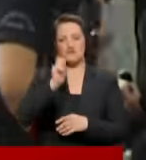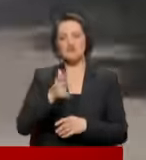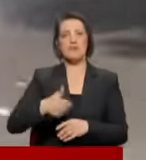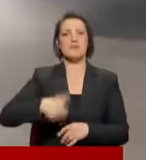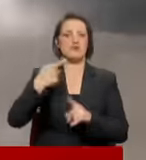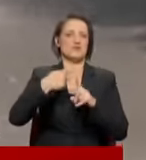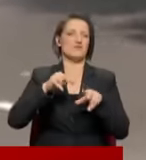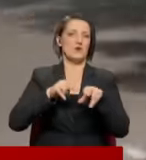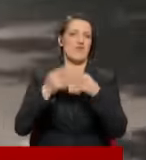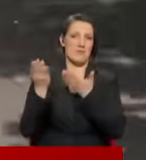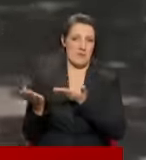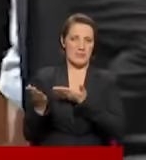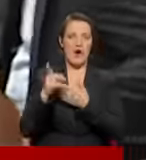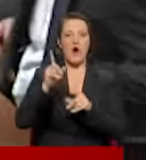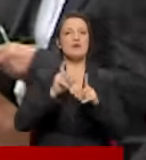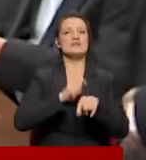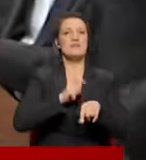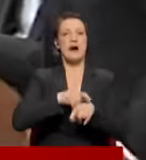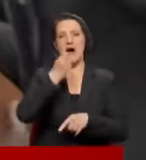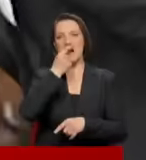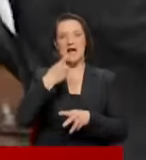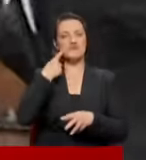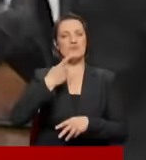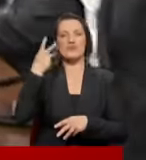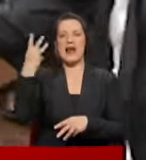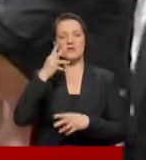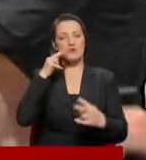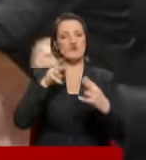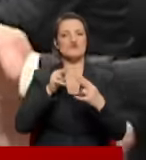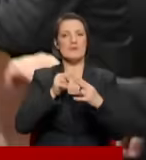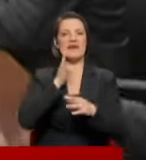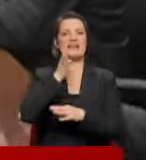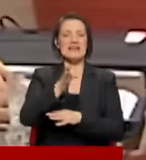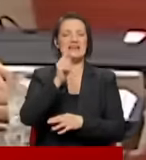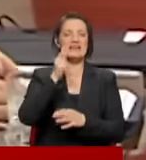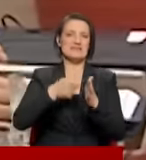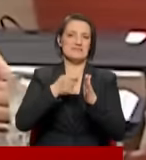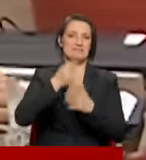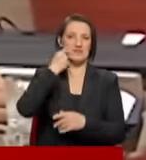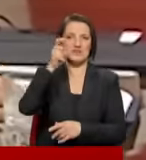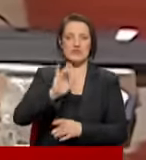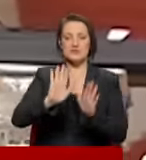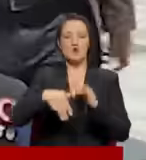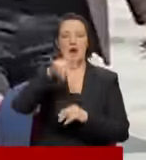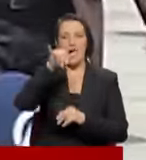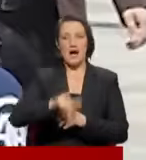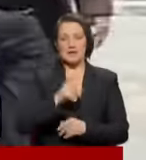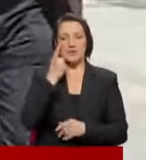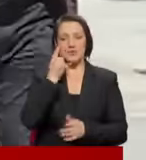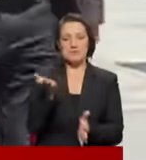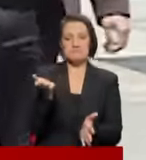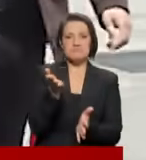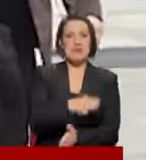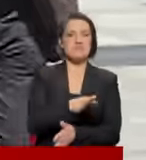Başkanı'ydı Tayfun Kahraman. O dönem Ankara'ya Erdoğan'la görüşmeye giden isimlerden de biri. biriydi. Sonrasında hakkında hükümeti